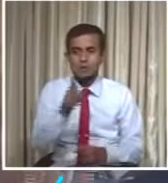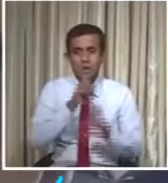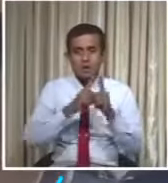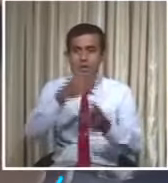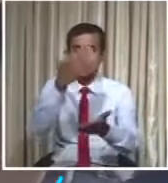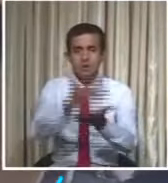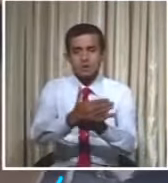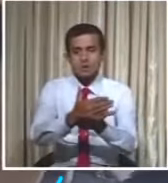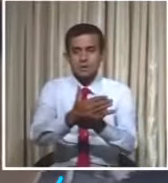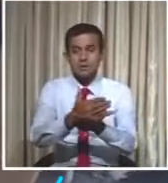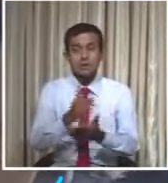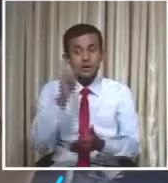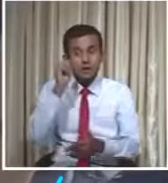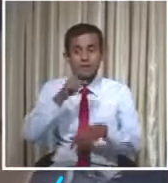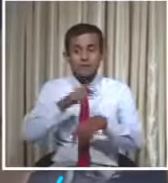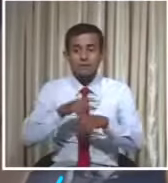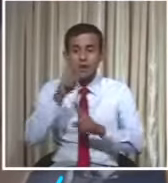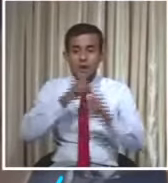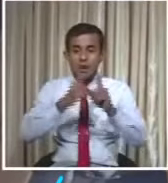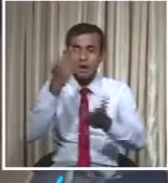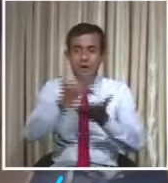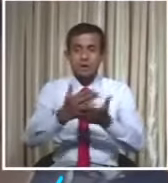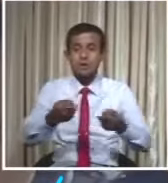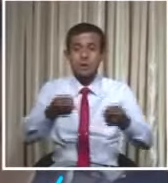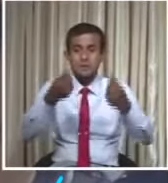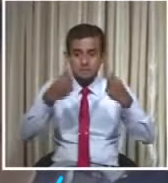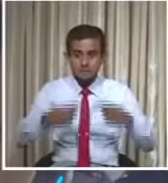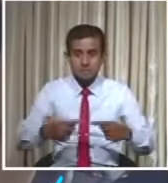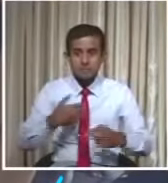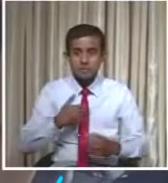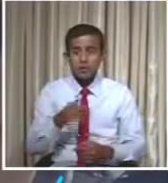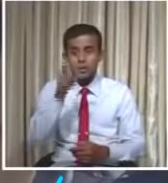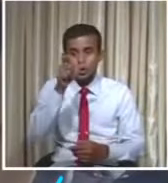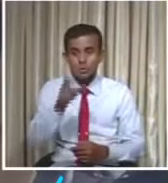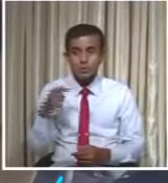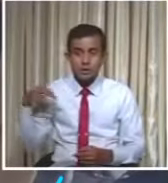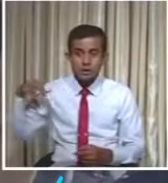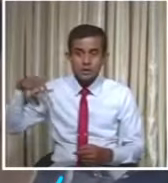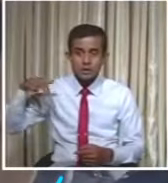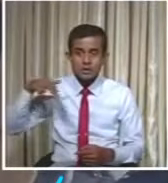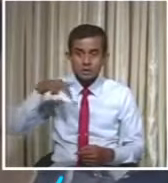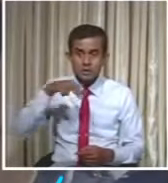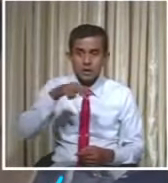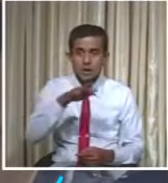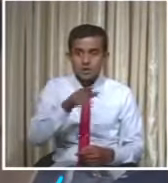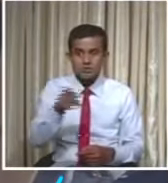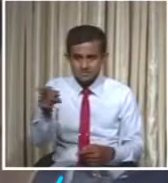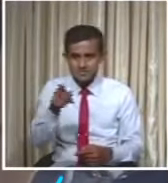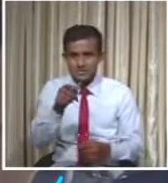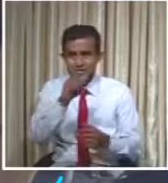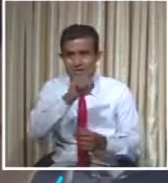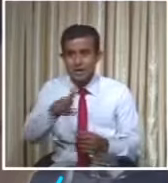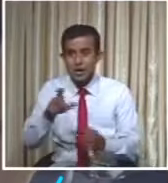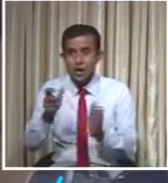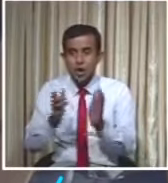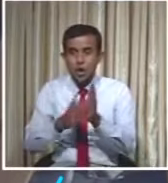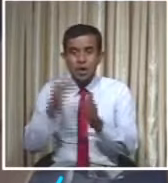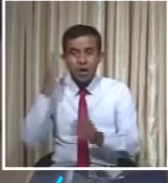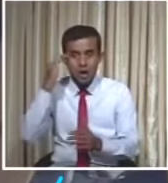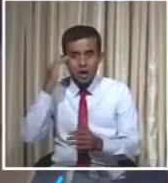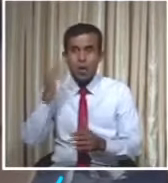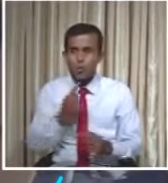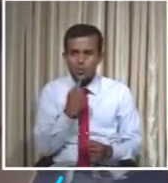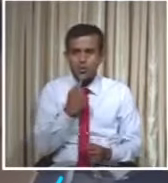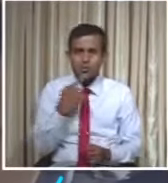नतर कला ए वेलावेदी कथाव नतर करयिन पस्से मम उबतुमा लंगट आवा उबतुमा गाव हिटपु नियोज्य कोमसारिस्तुमियत एक्क आवा